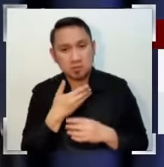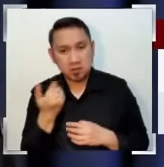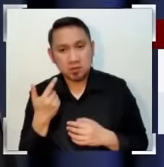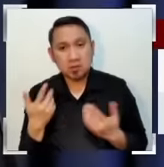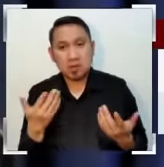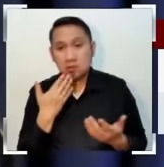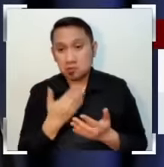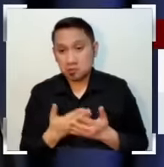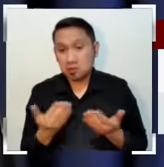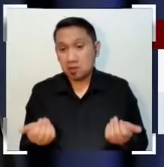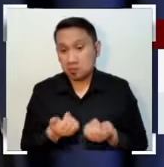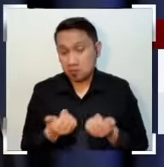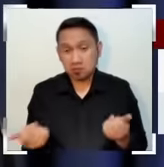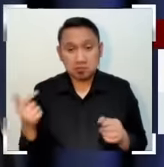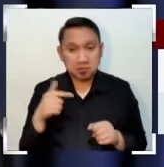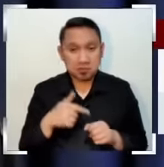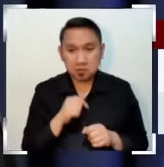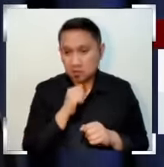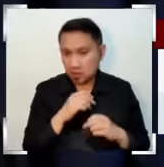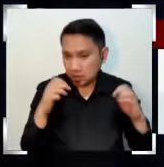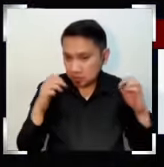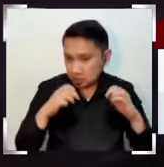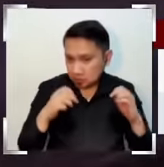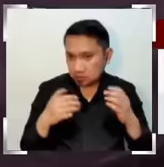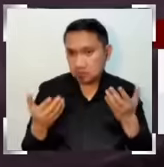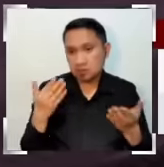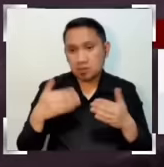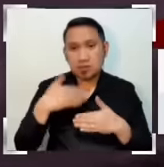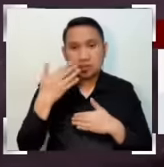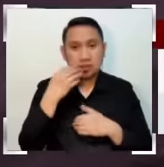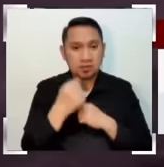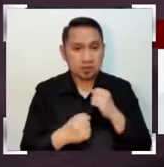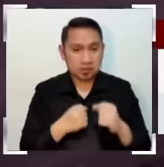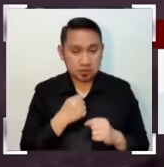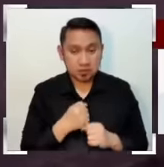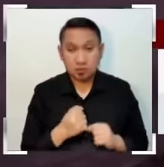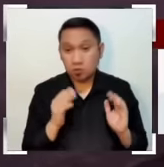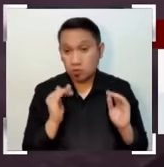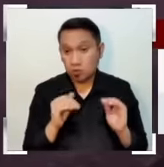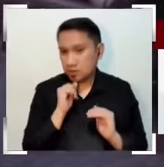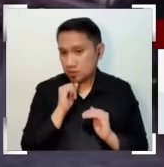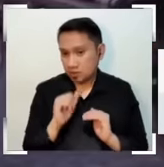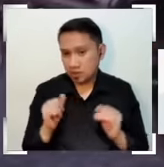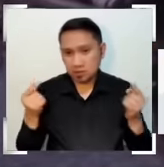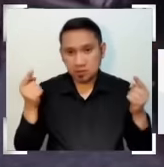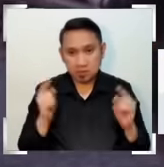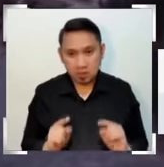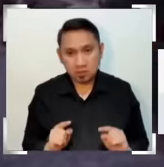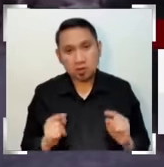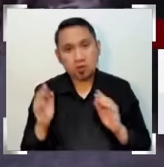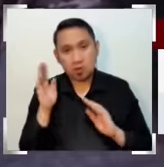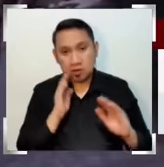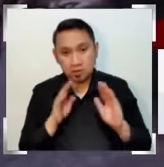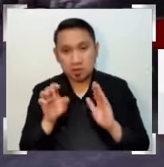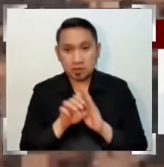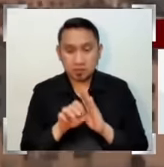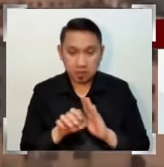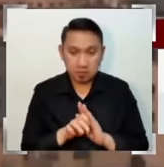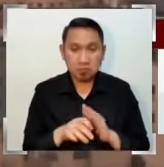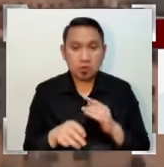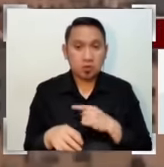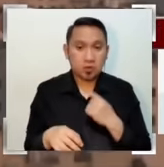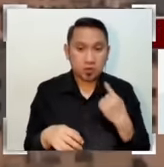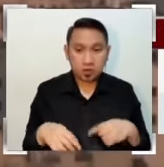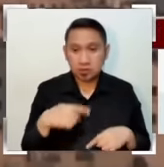hindi inaasahan ang pagtaas ng presyo hanggang sa susunod na taon. Huwag lang daw magkaroon ng mga panibagong sigalo, tulad ng sa pagitan ng Russia at Ukraine o